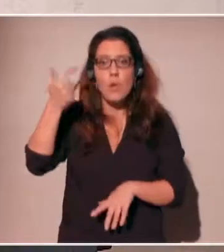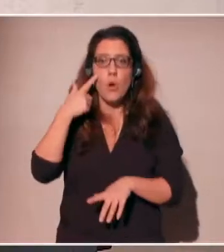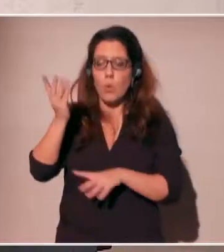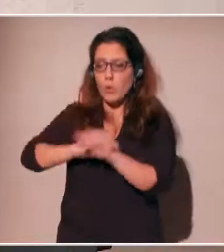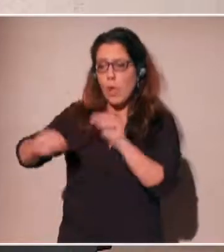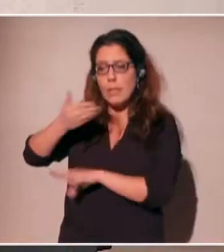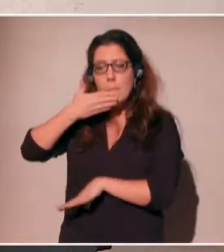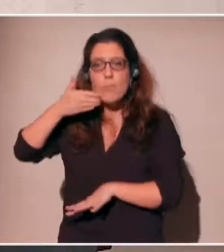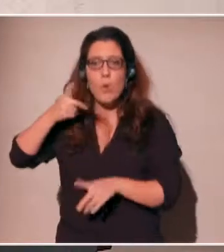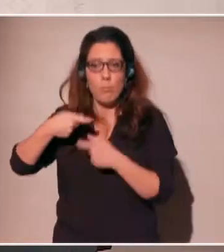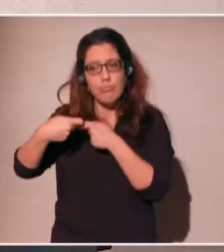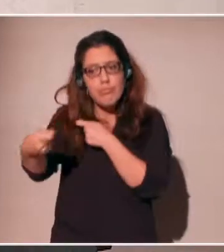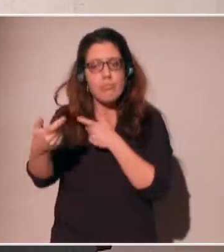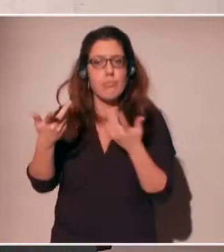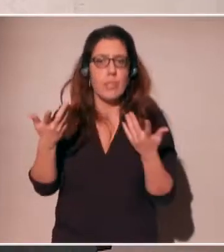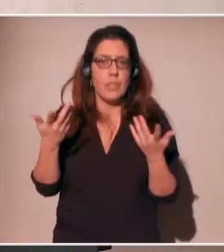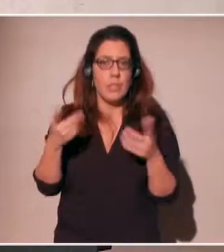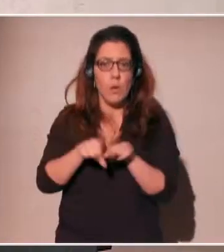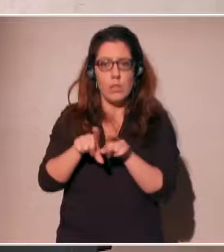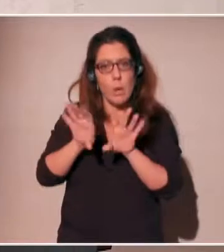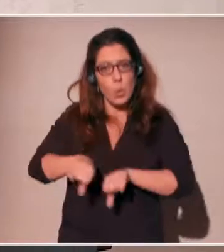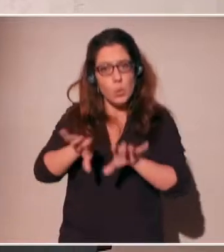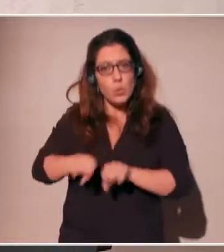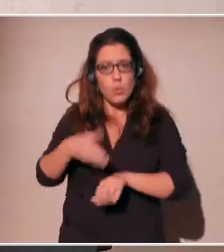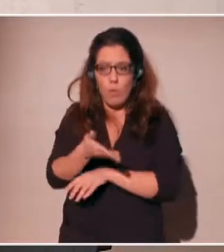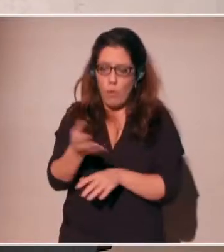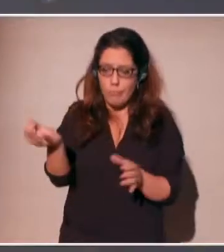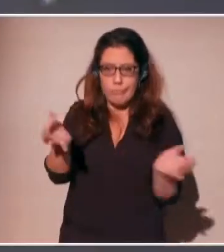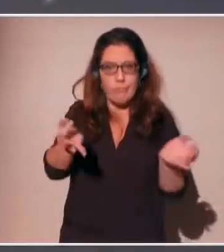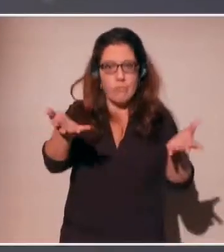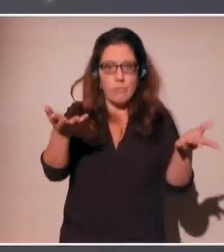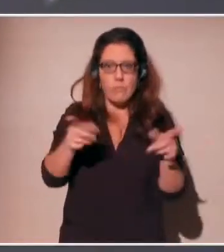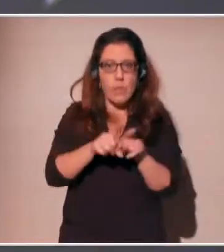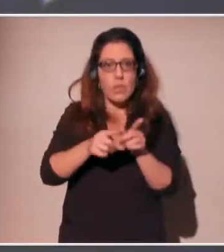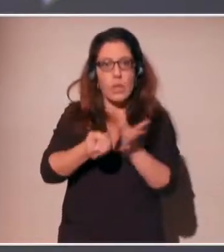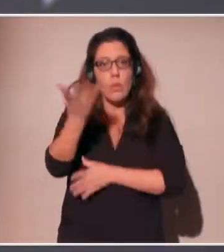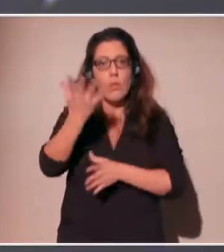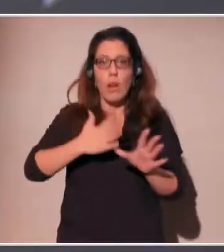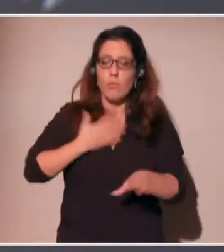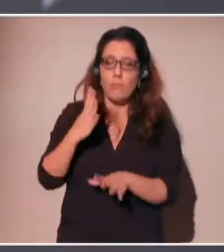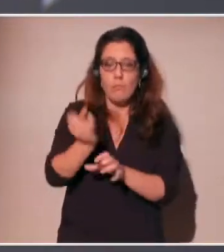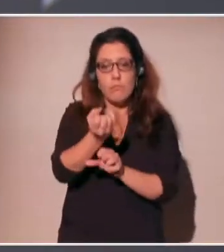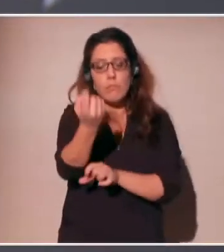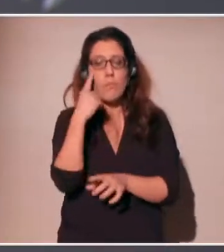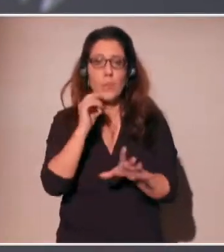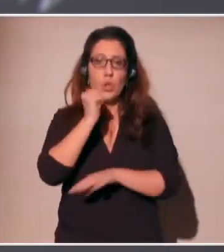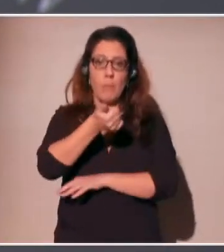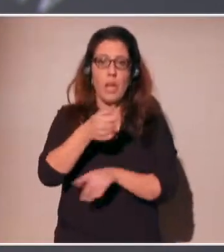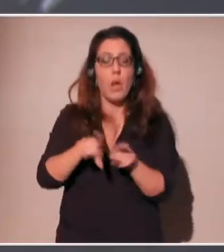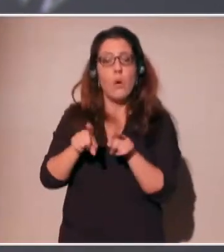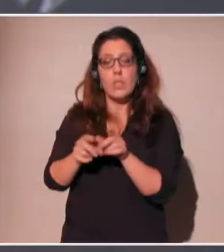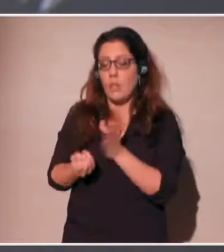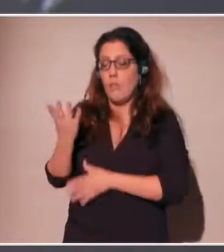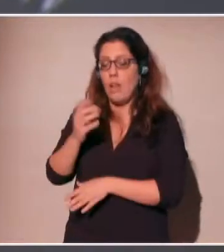durabilité, la production et les nouvelles opportunités de demain. Et puis, troisième élément de cette nouvelle intelligence